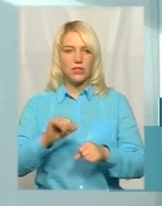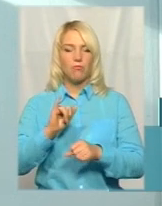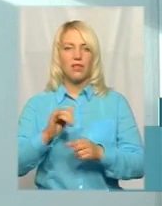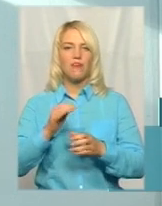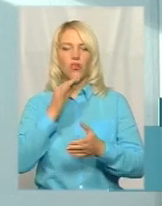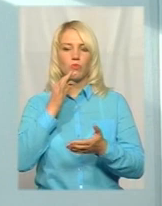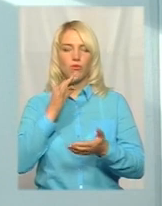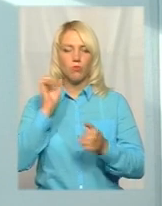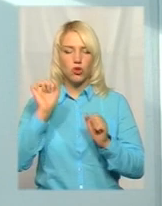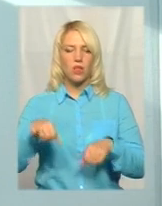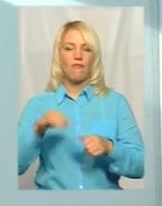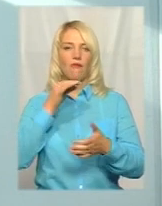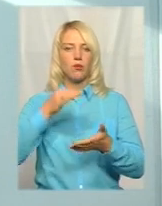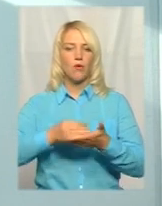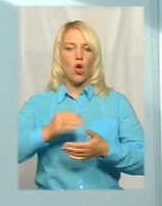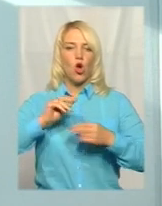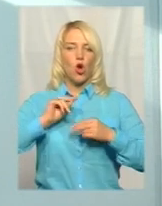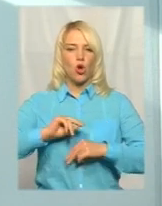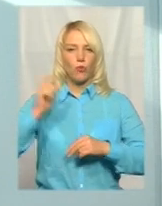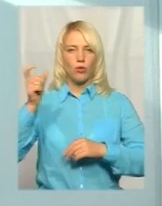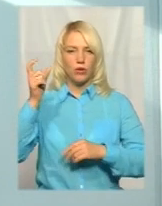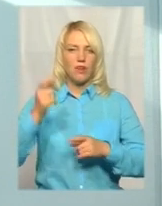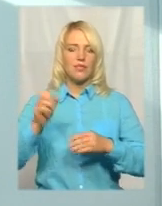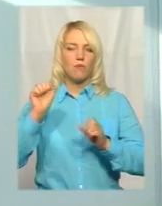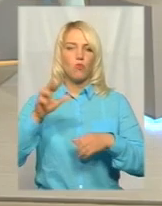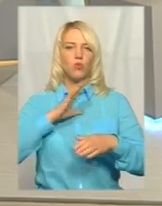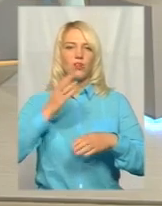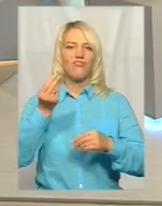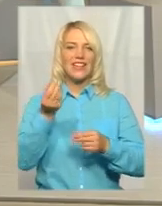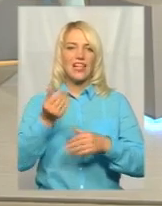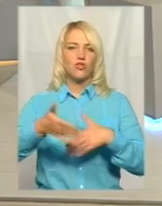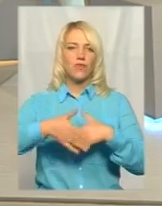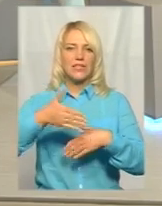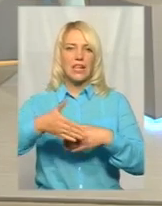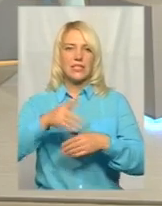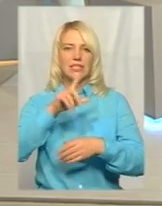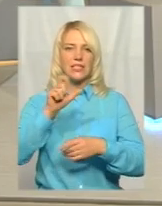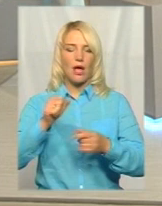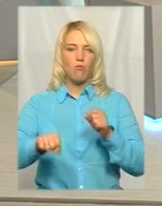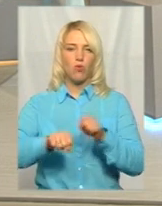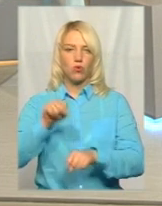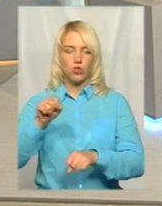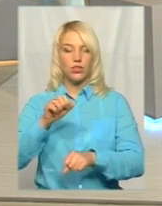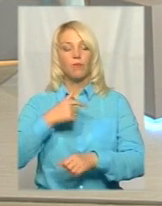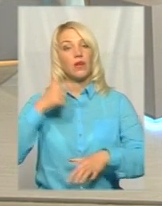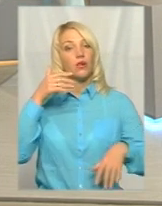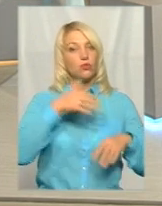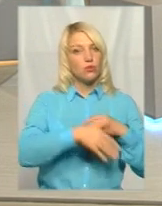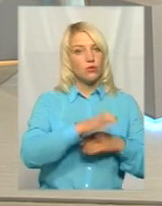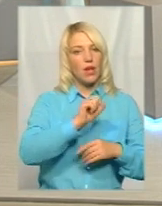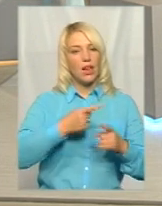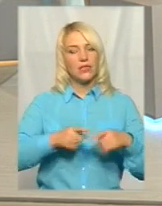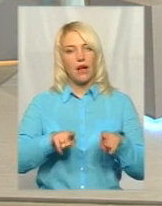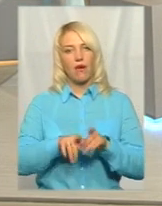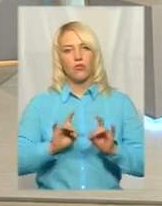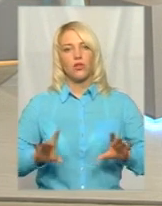чергу, роботодавця, фінансові санкції за порушення цього порядку. Це зрозуміло. Але така роз'яснювальна